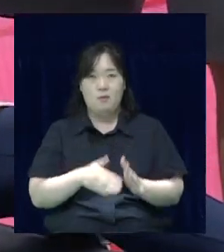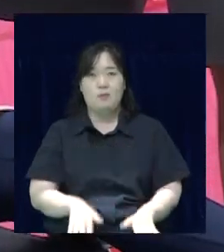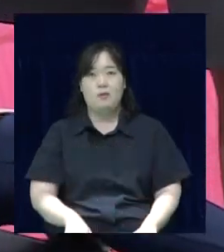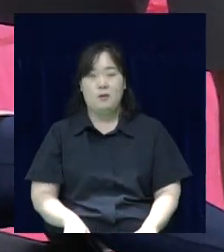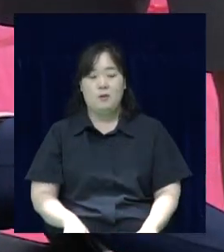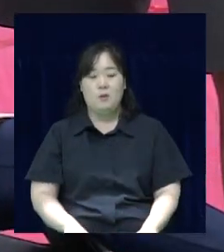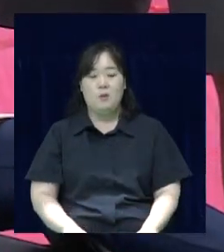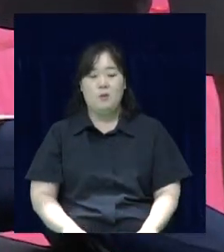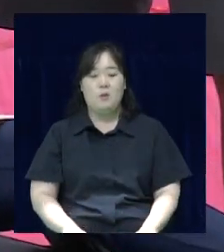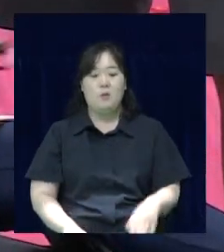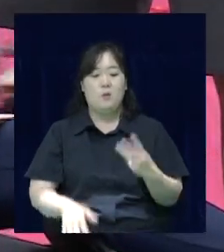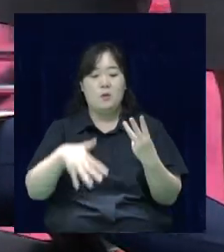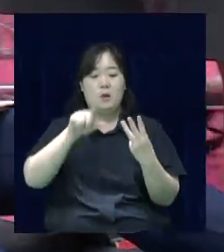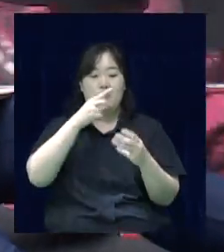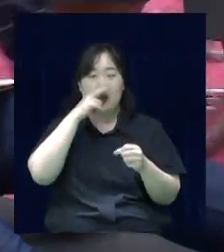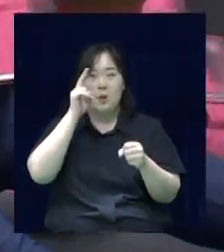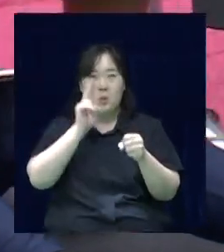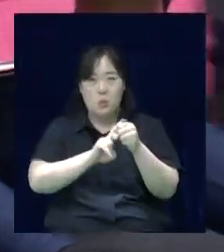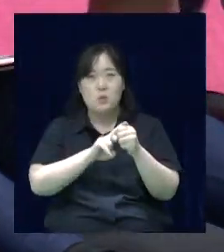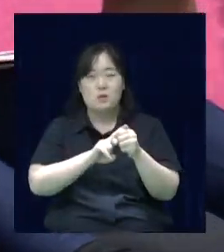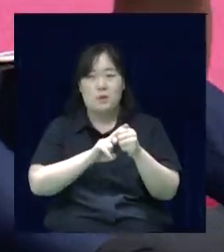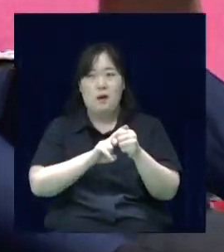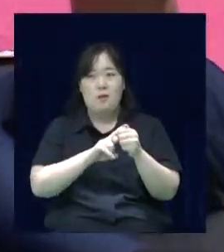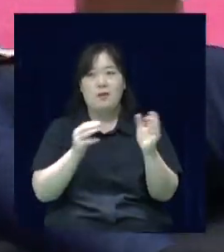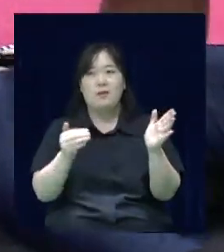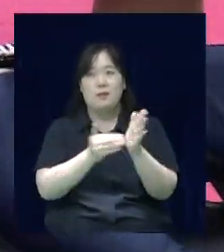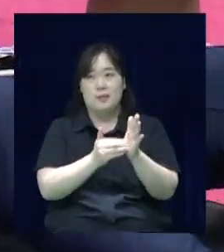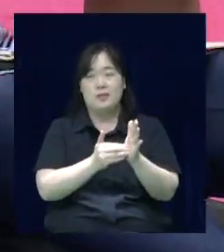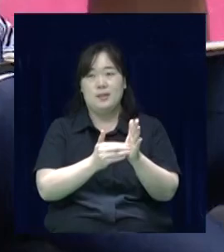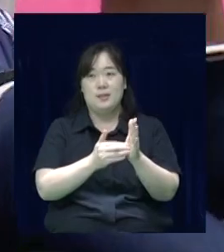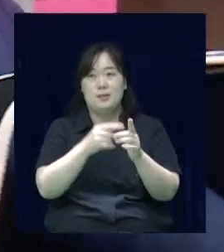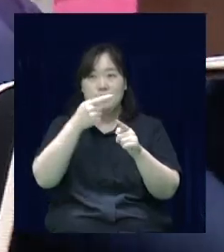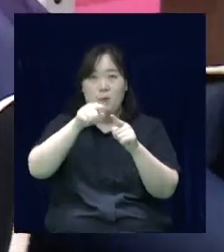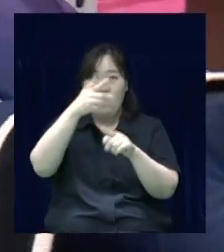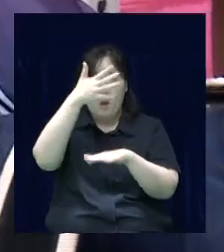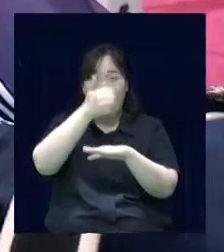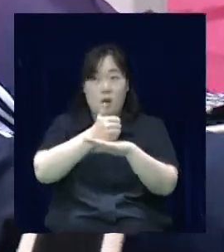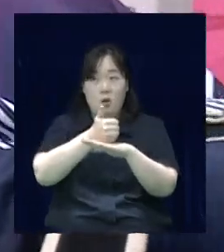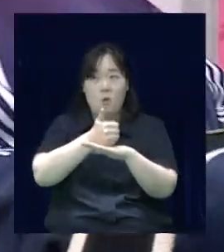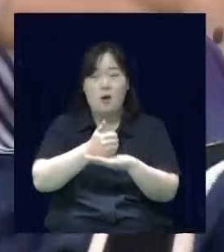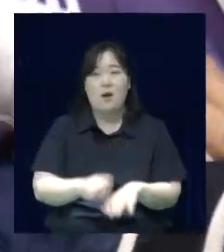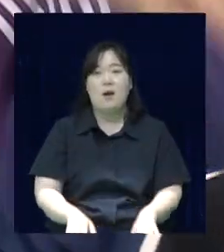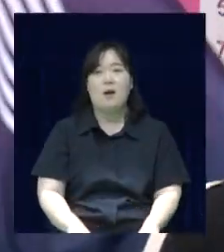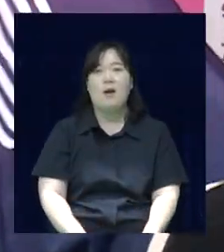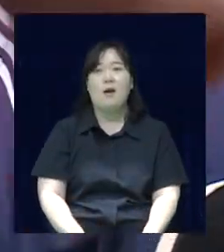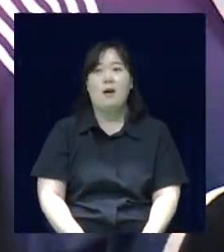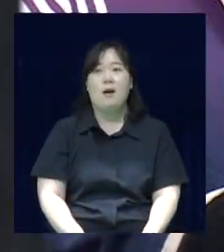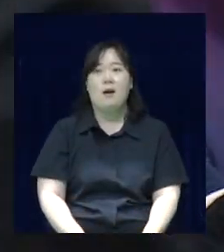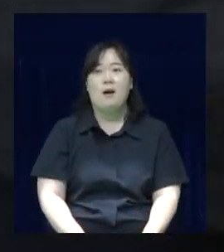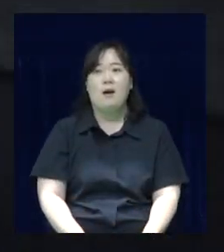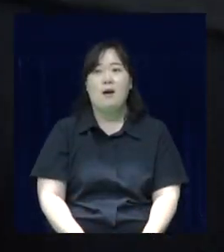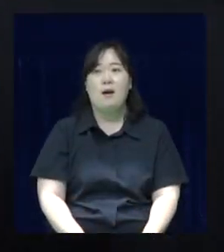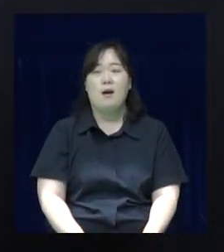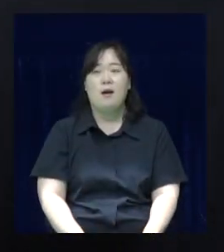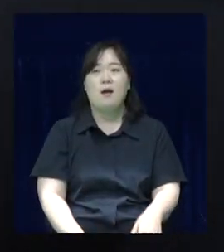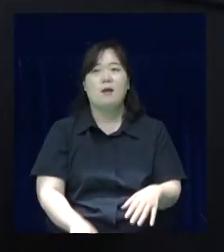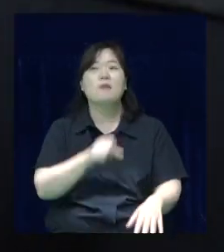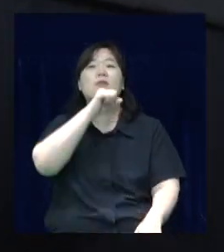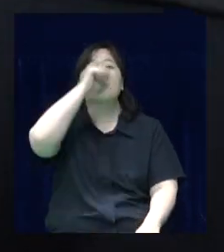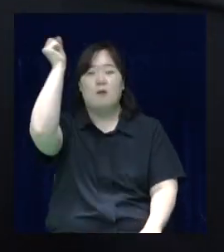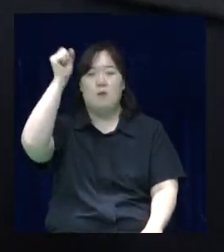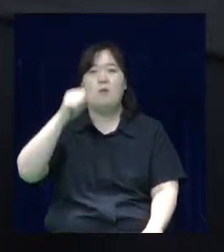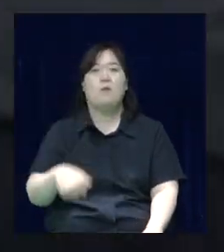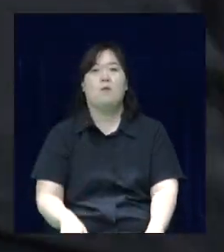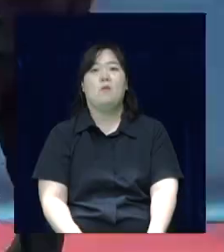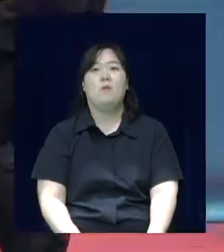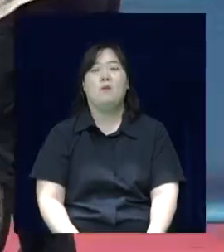박영서 선수의 3차 시도 이어지고 있습니다. 판정을 살펴보도록 하겠고요. 판정은 성공이 됐습니다.